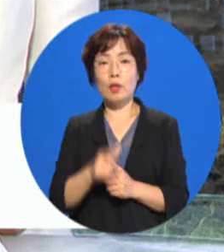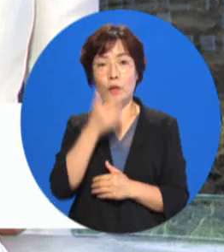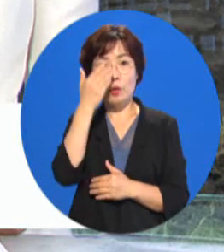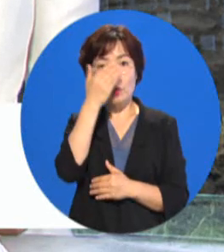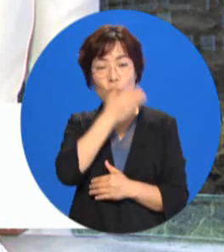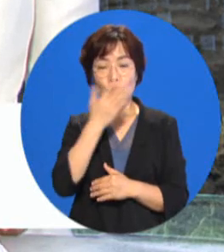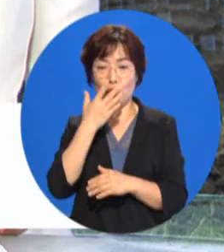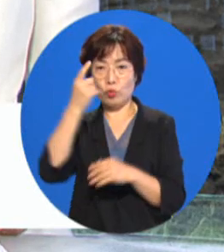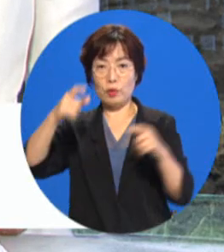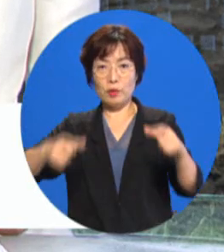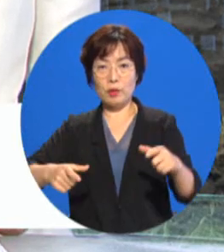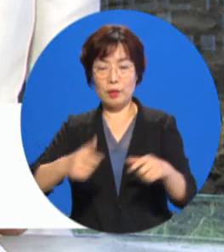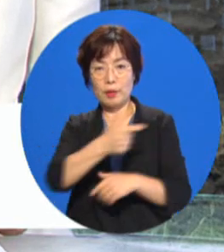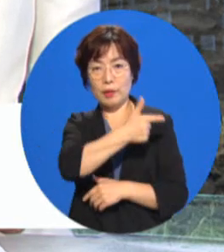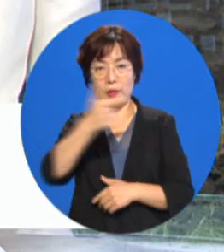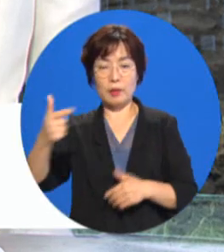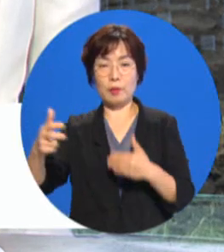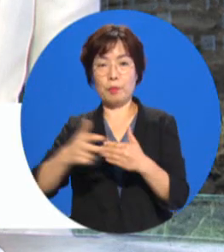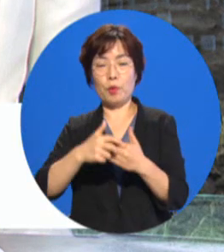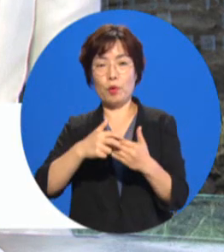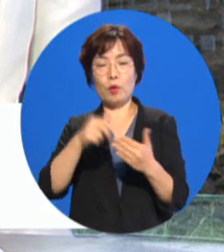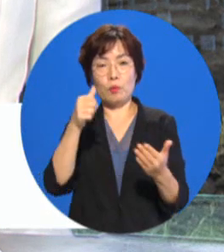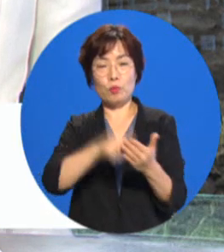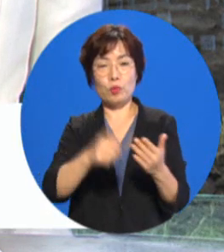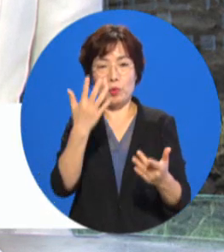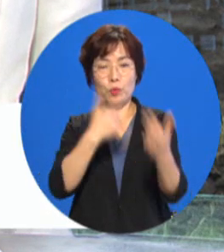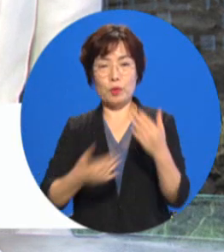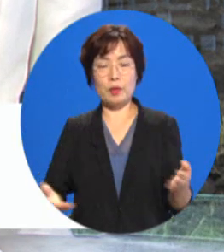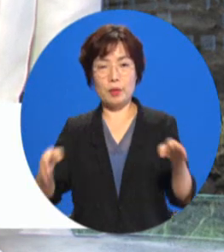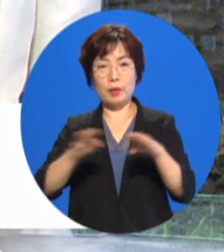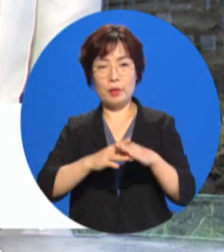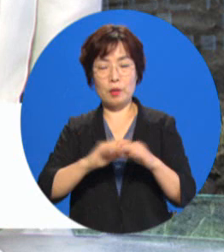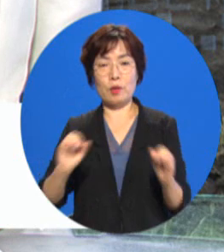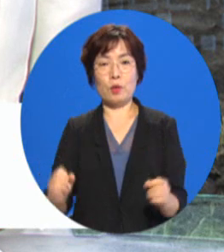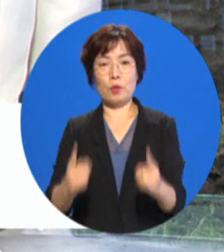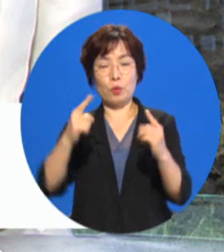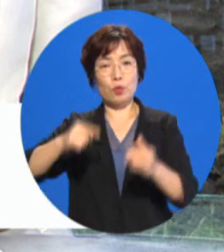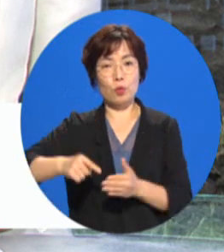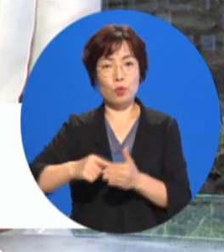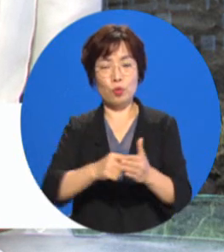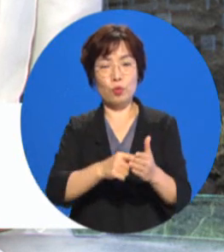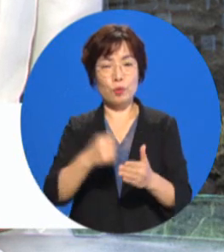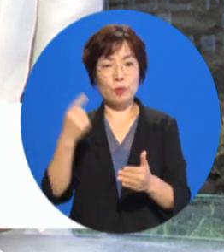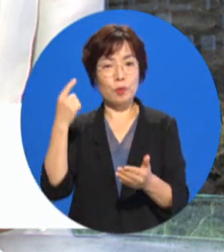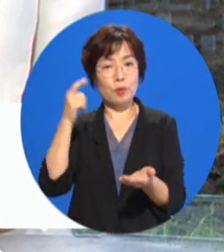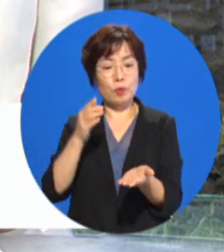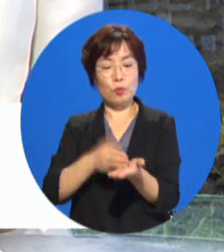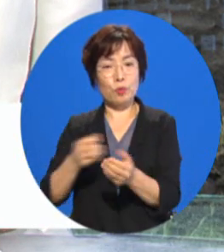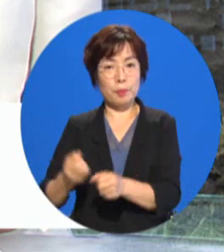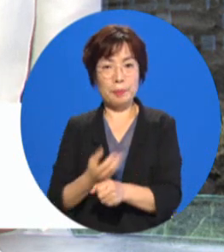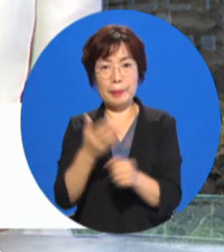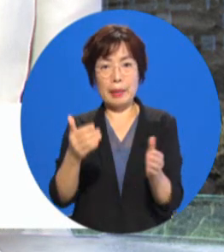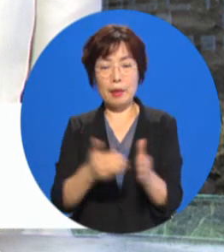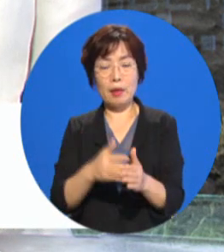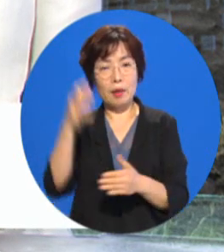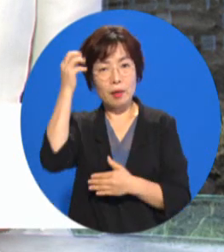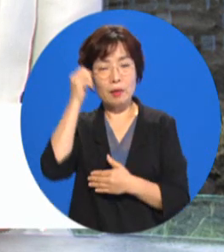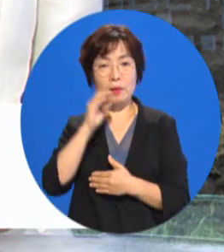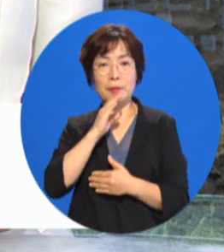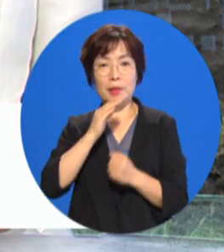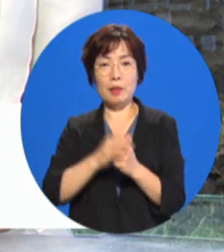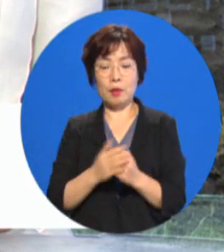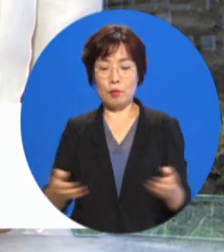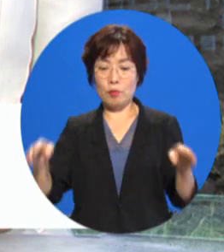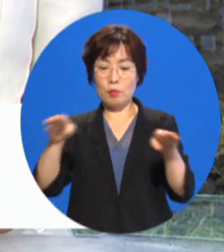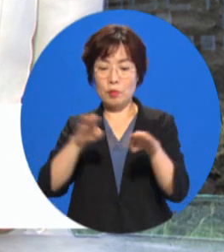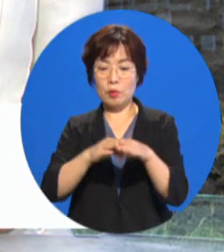여수와 순천 지역에 대규모 의료 폐기물 소각시설이 동시에 추진되고 있다. 이런 소식 엊그제 전해드렸었죠. 네, 기억나는데요. 네. 이런